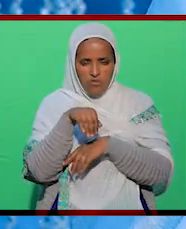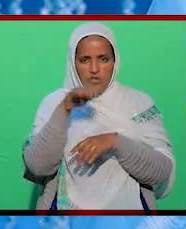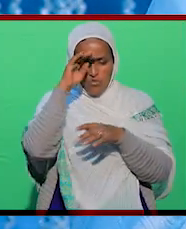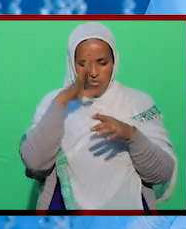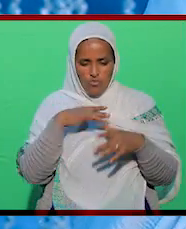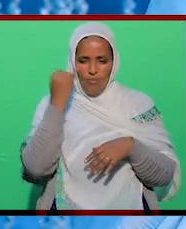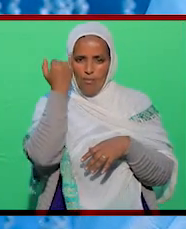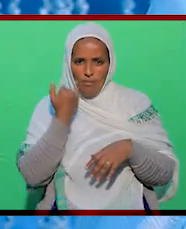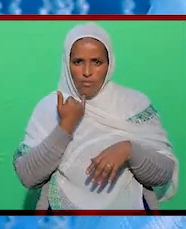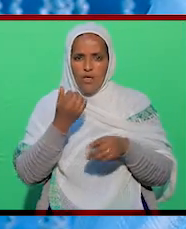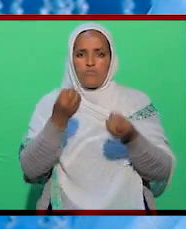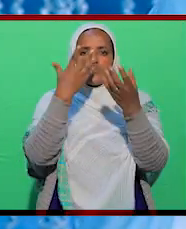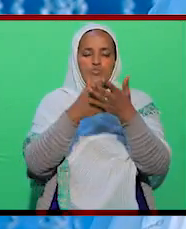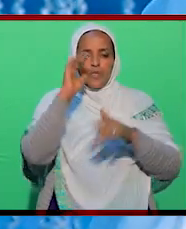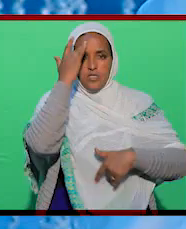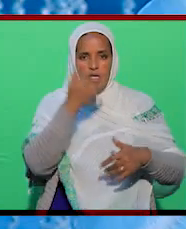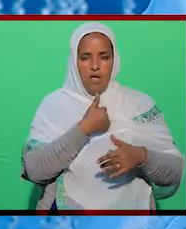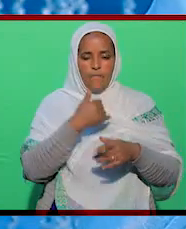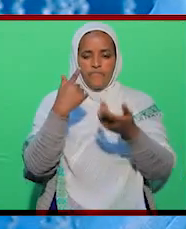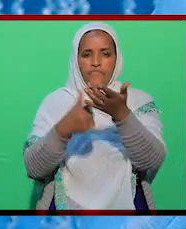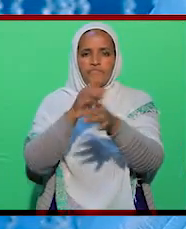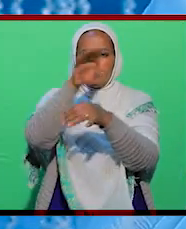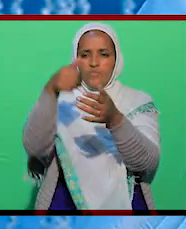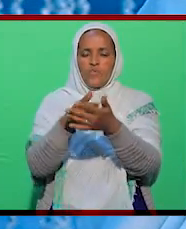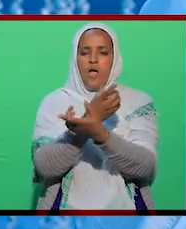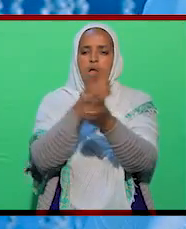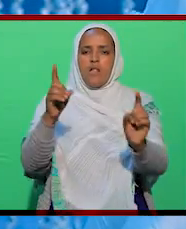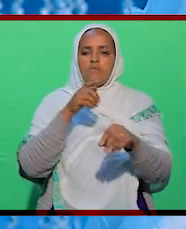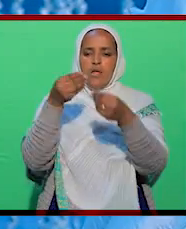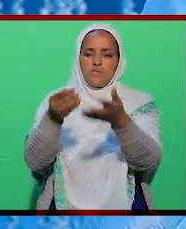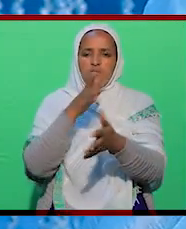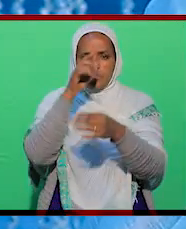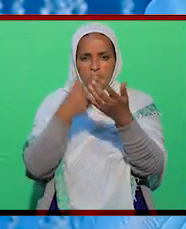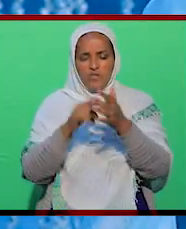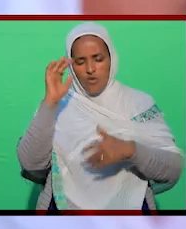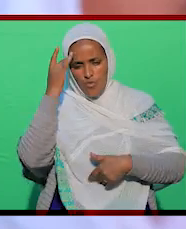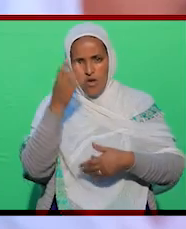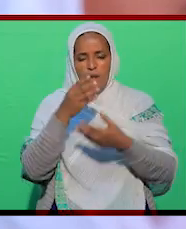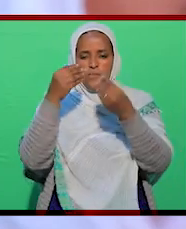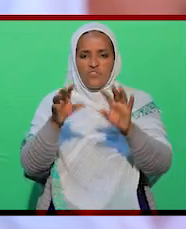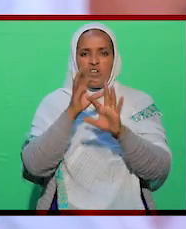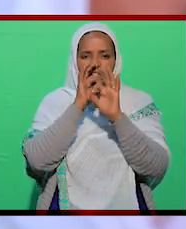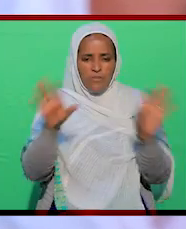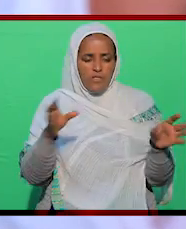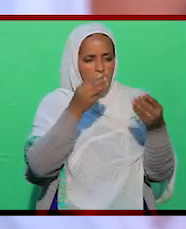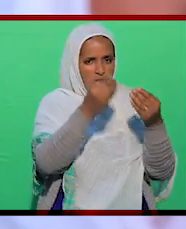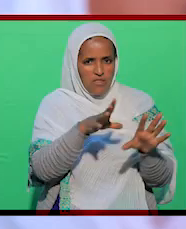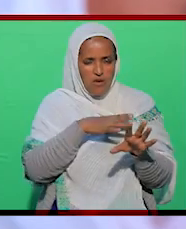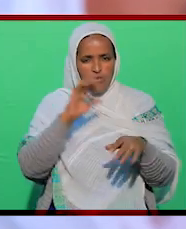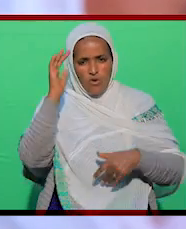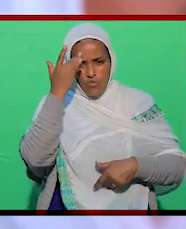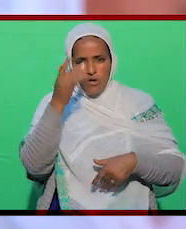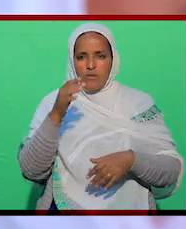ስውራን አንካሶች ሰውነታቸው የሰለለ በጣም ብዙ በሽተኞች ነበሩ ለምንድን ነው እነዛን ሁሉ ያልፈወሰው ደዌ መጥፋት